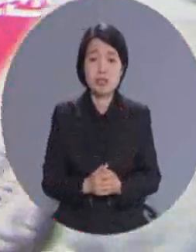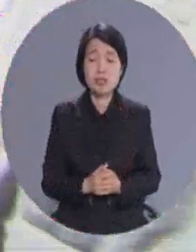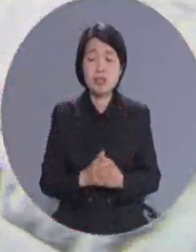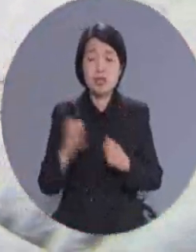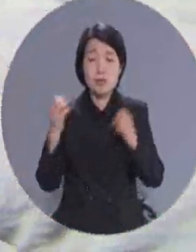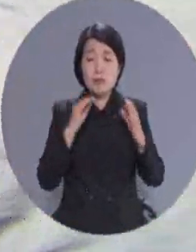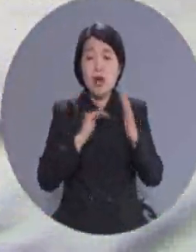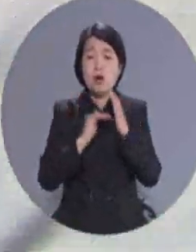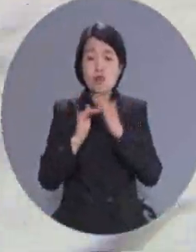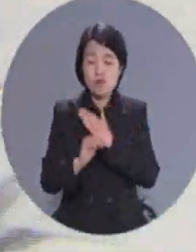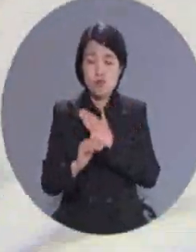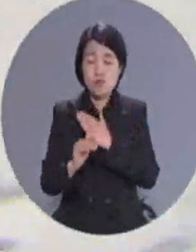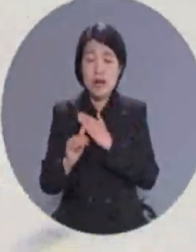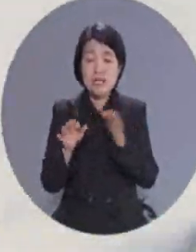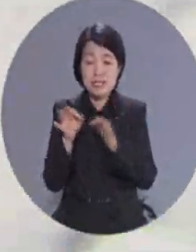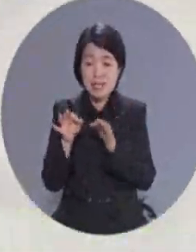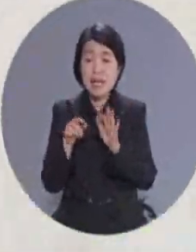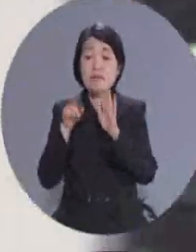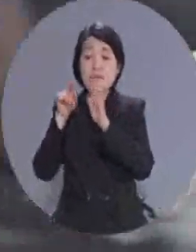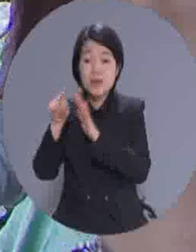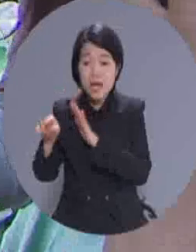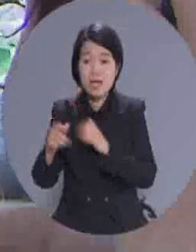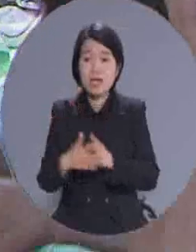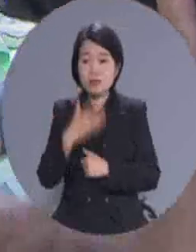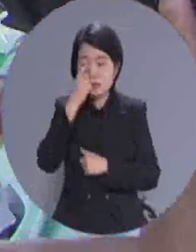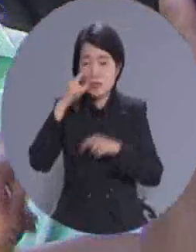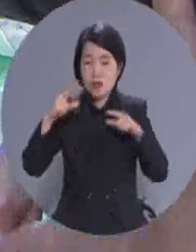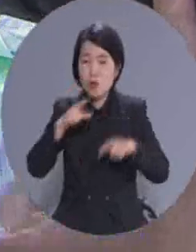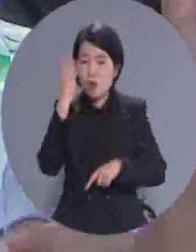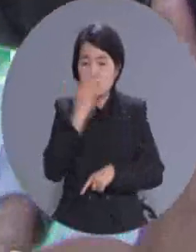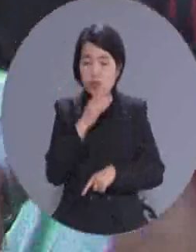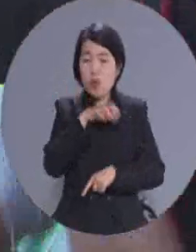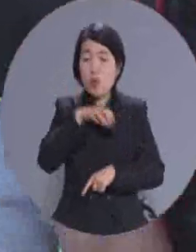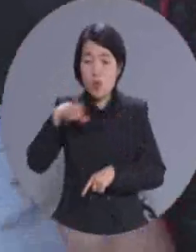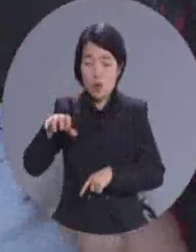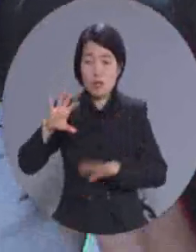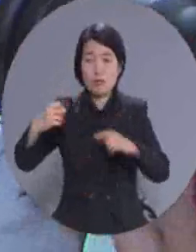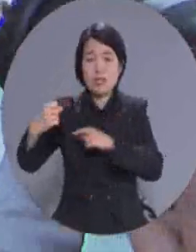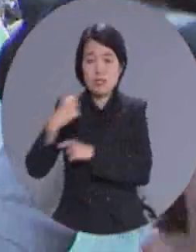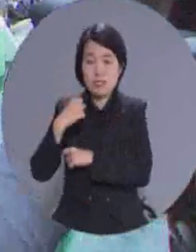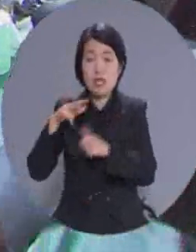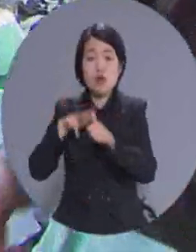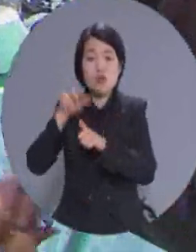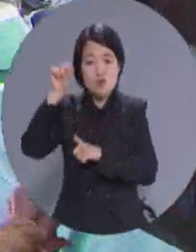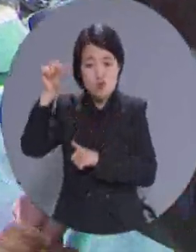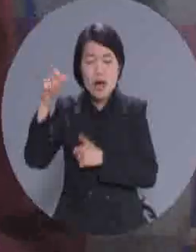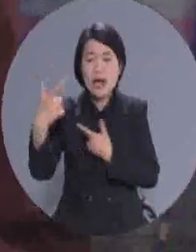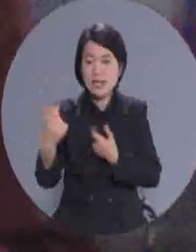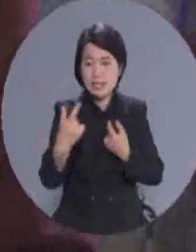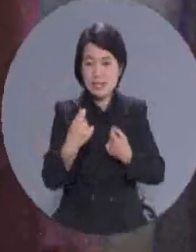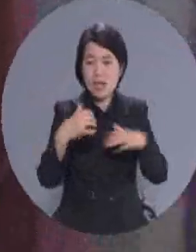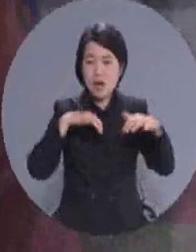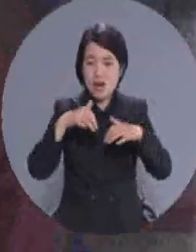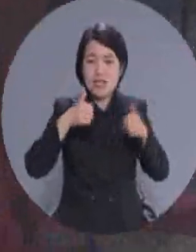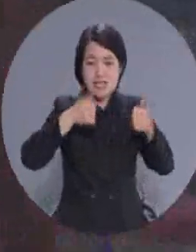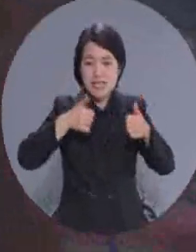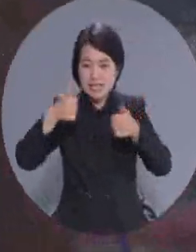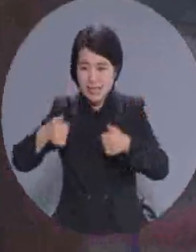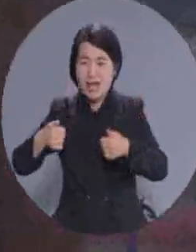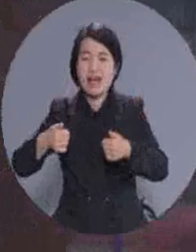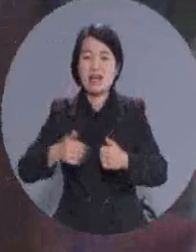후 웃장으로 이동한 한 위원장은 순천과 여수 등에 출마한 국민의힘 후보들과 거리 인사에